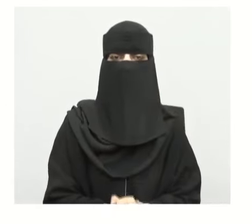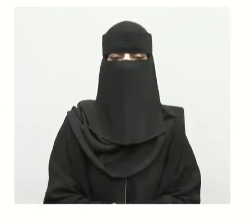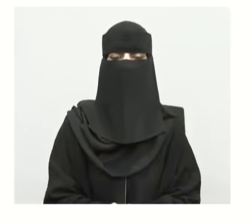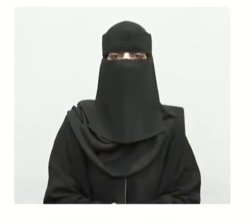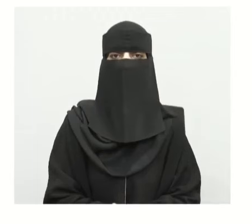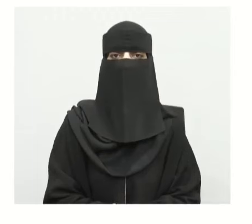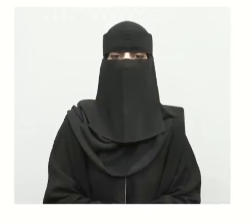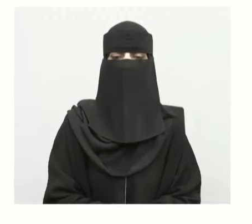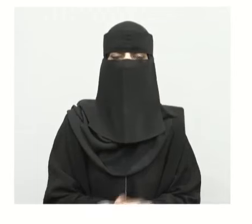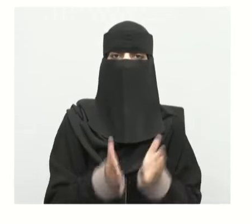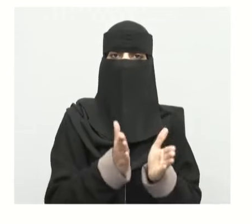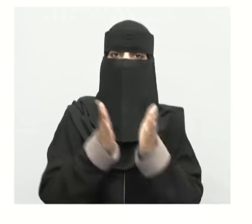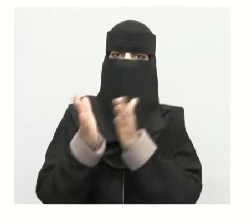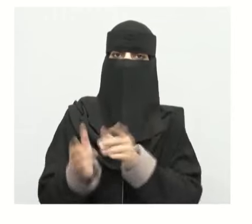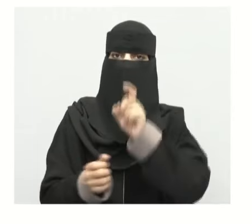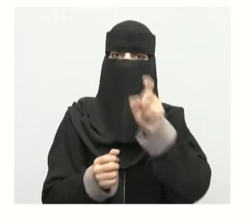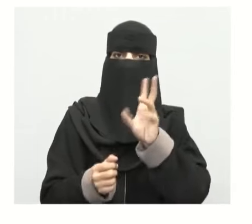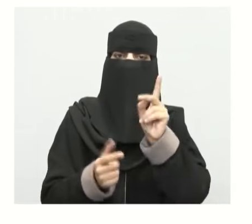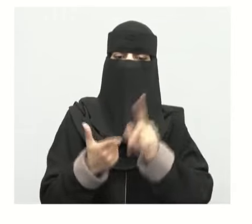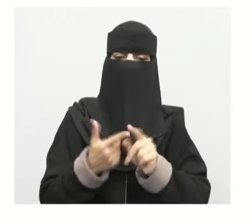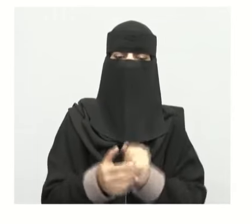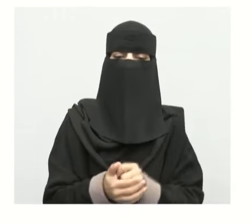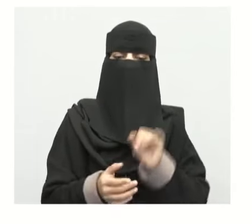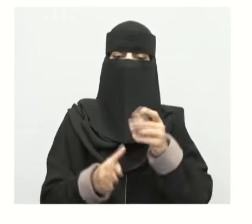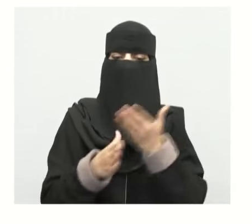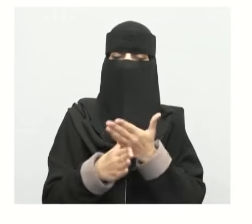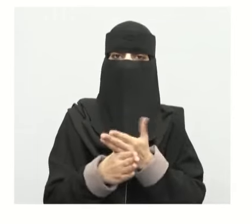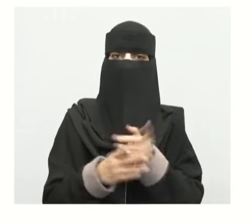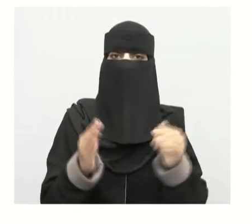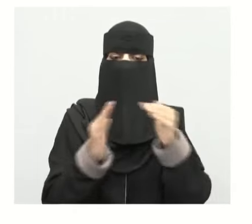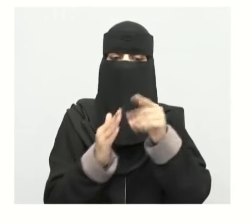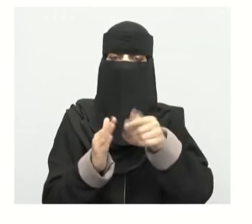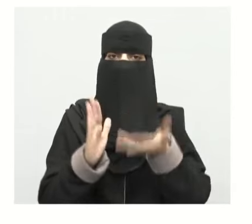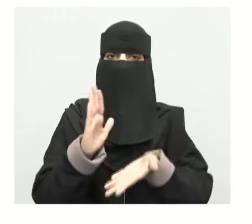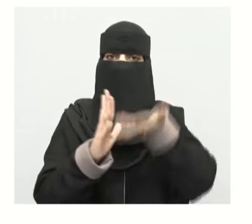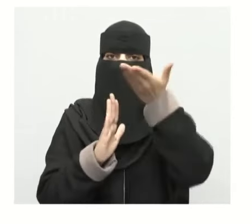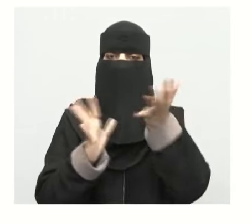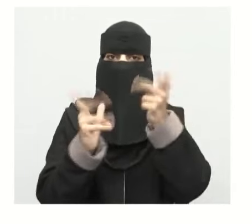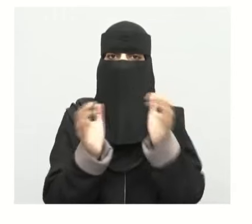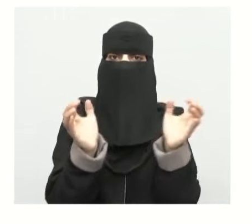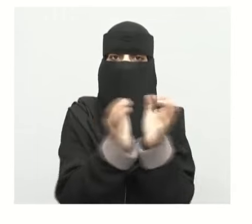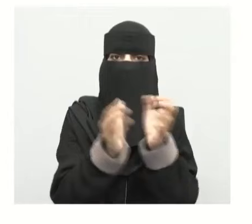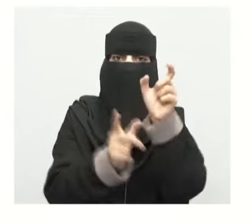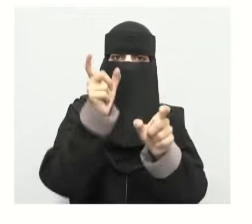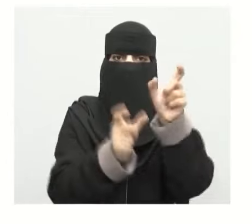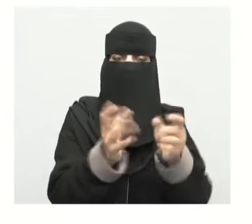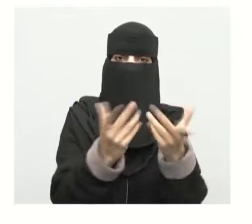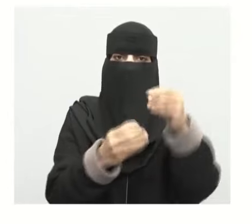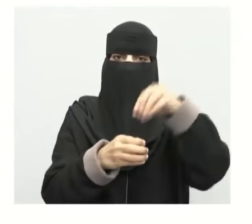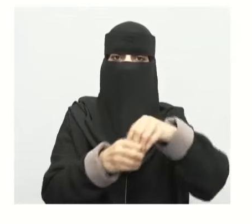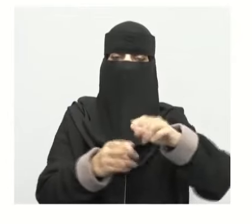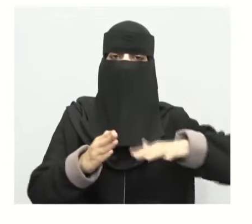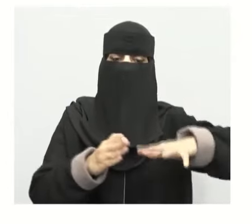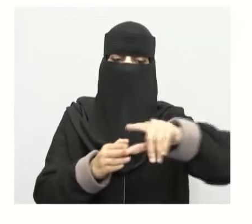صحيحه ننتقل للسؤال الثاني ما الاسباب التي تؤدي الى ارتفاع الكثافه السكانيه